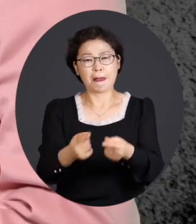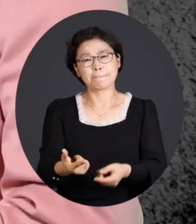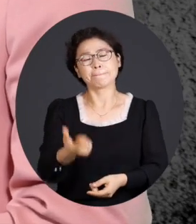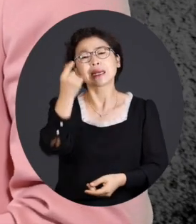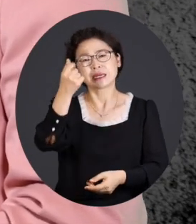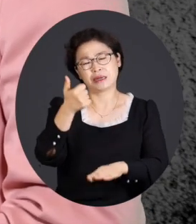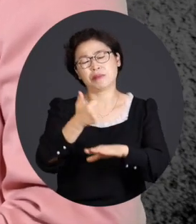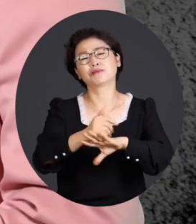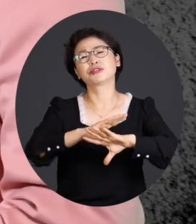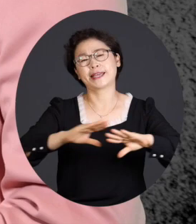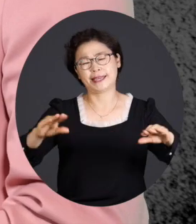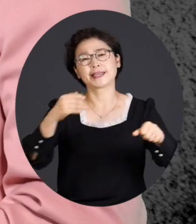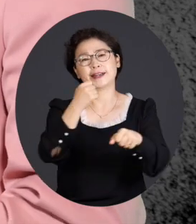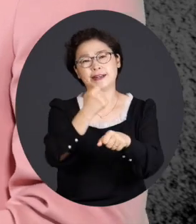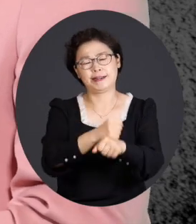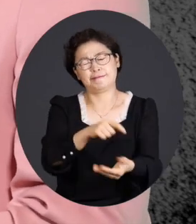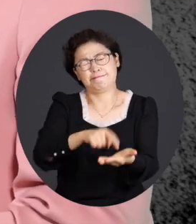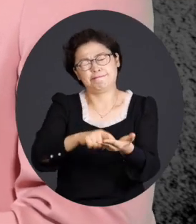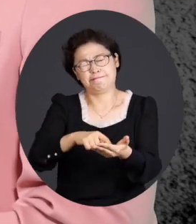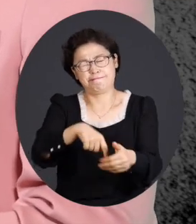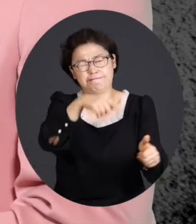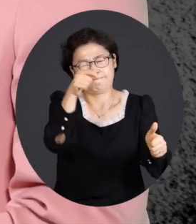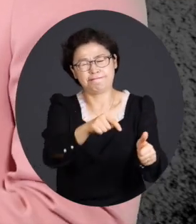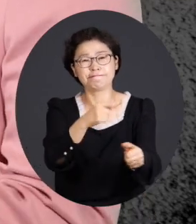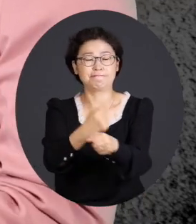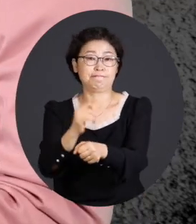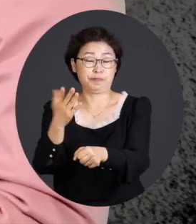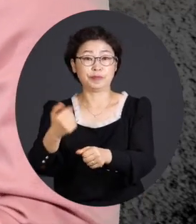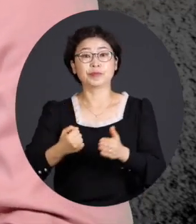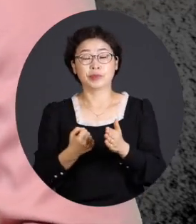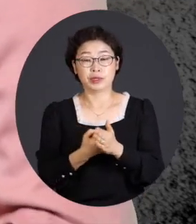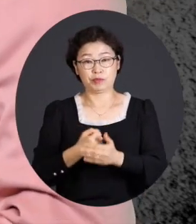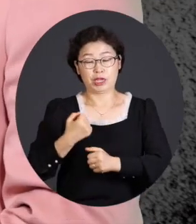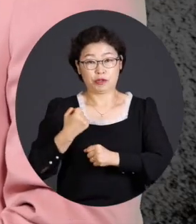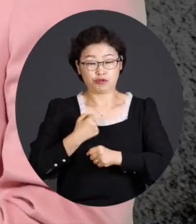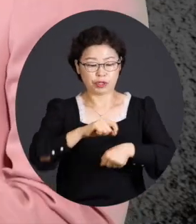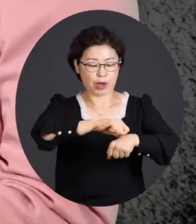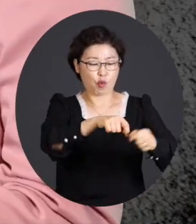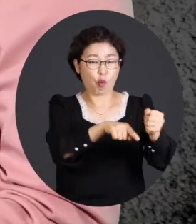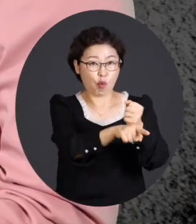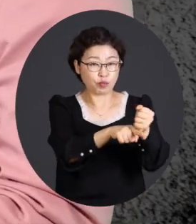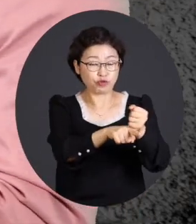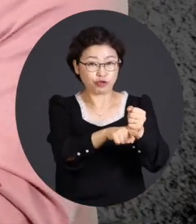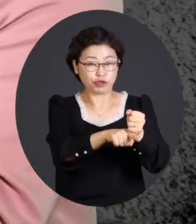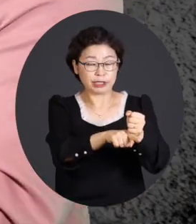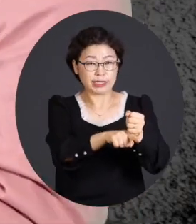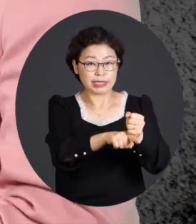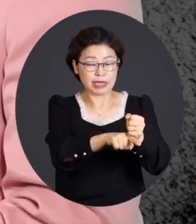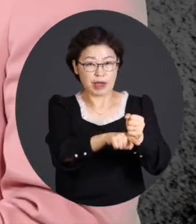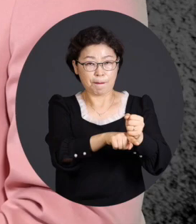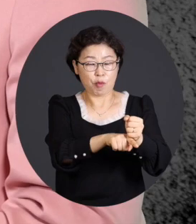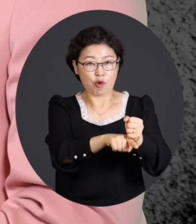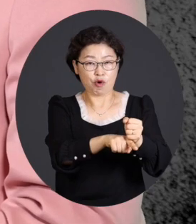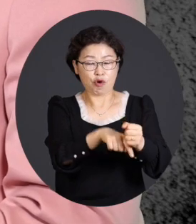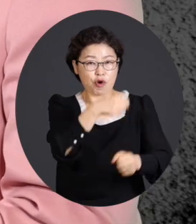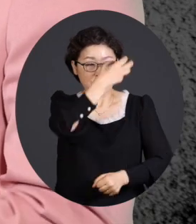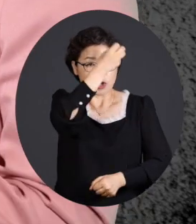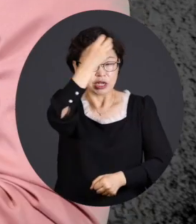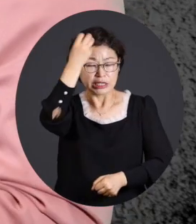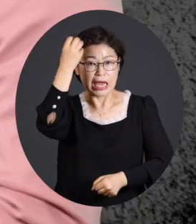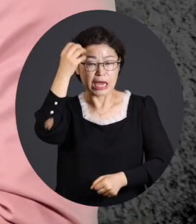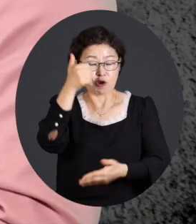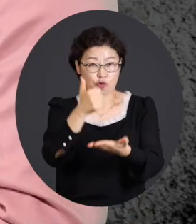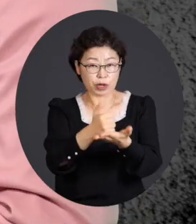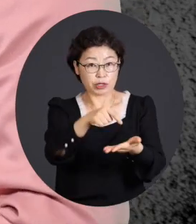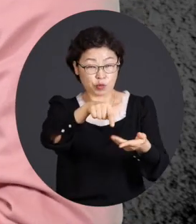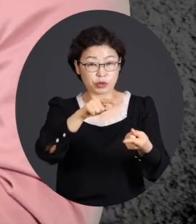조속히 진압하라고 독촉합니다. 그 일에 군사고문단장인 로버츠 장군이 앞장섰는데요.